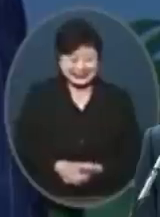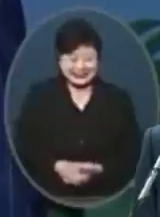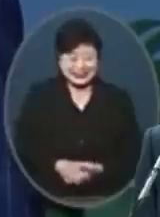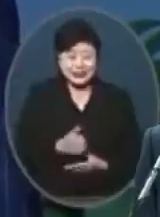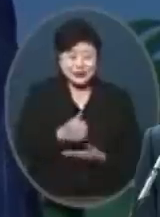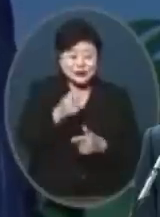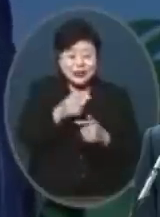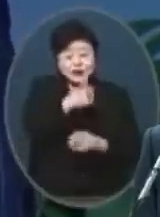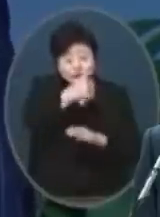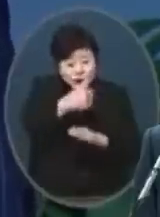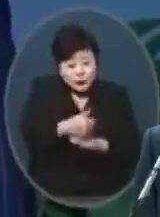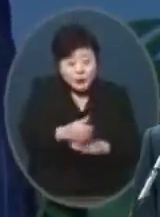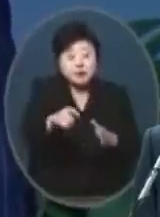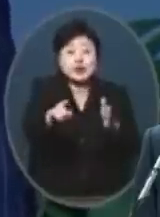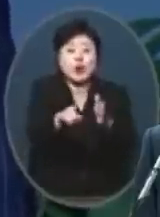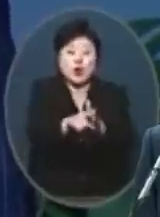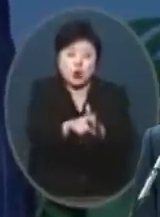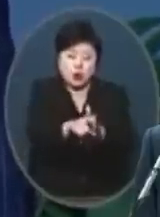주 예수 그리스도를 믿고